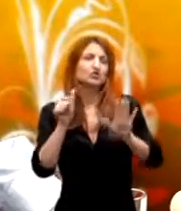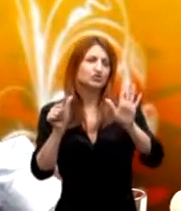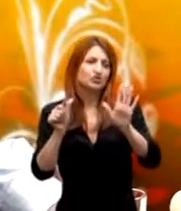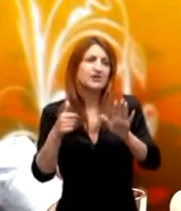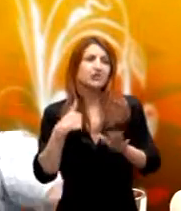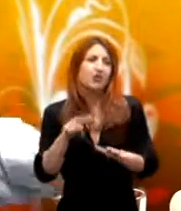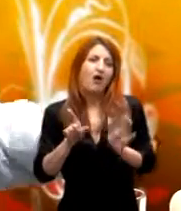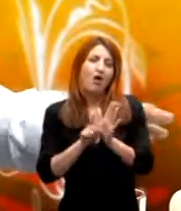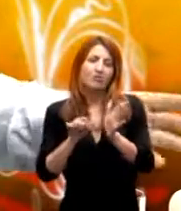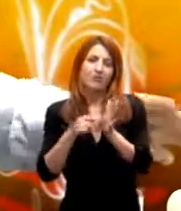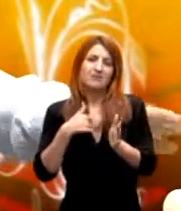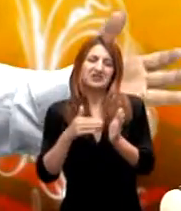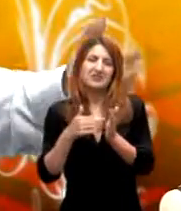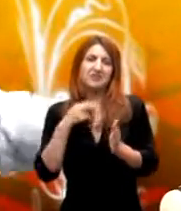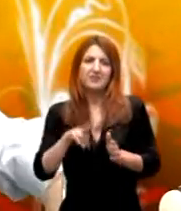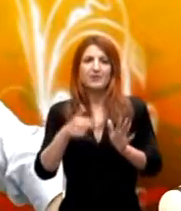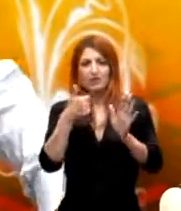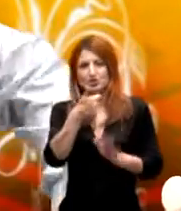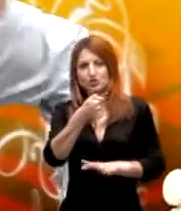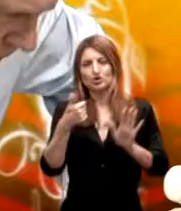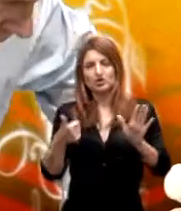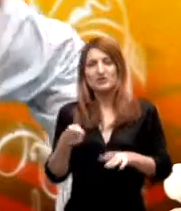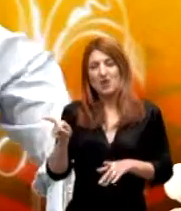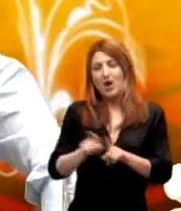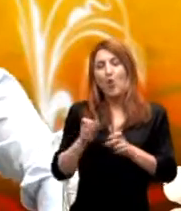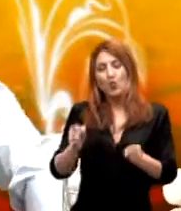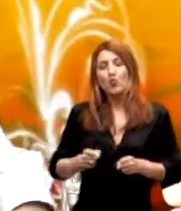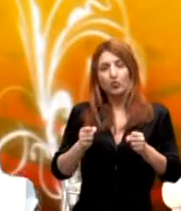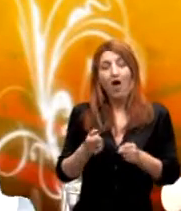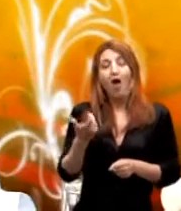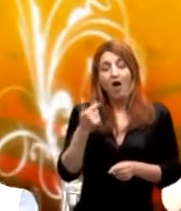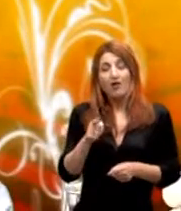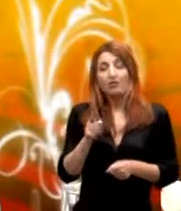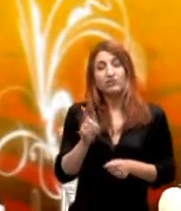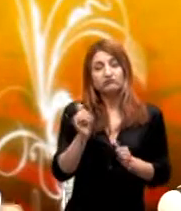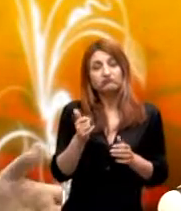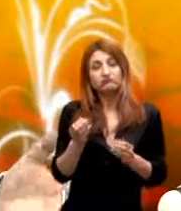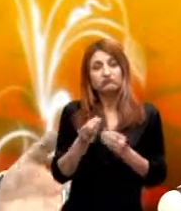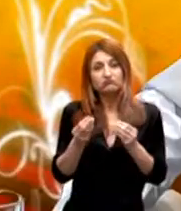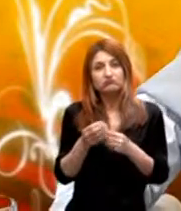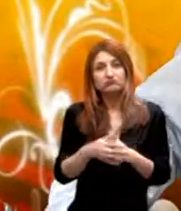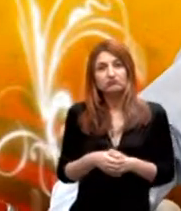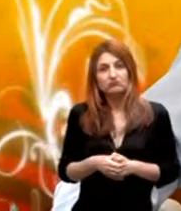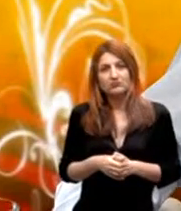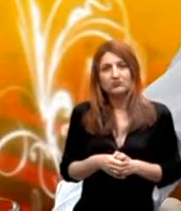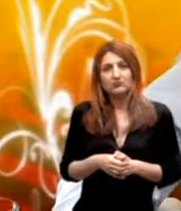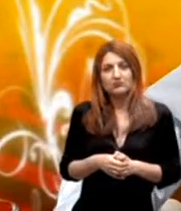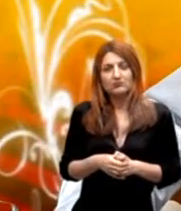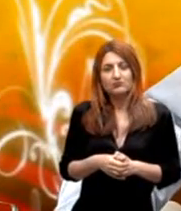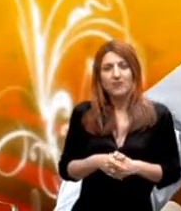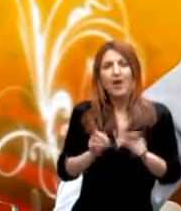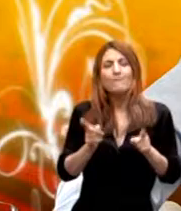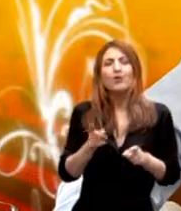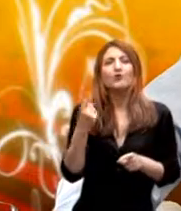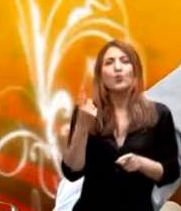Ona... To bi je po... Dobro, da. Ovo je vrlo ugrubo, da. Ali mislim je nešto što... Ajmo reći, moraju biti